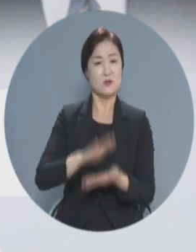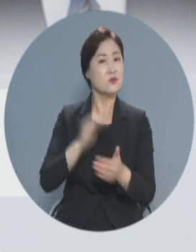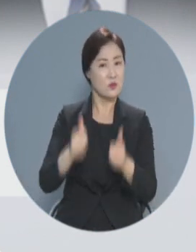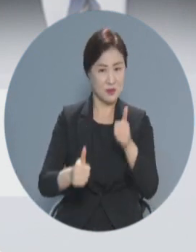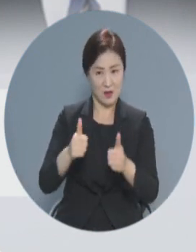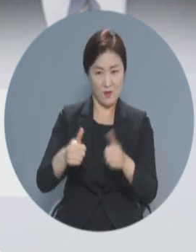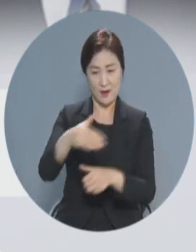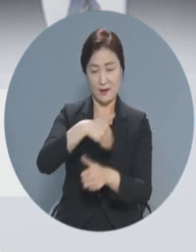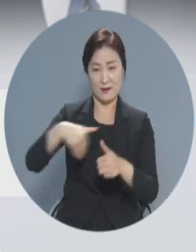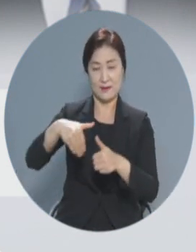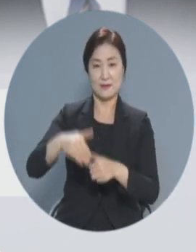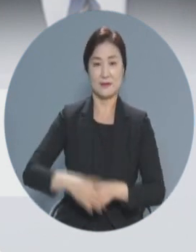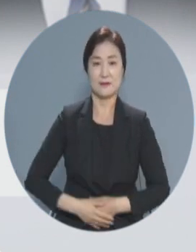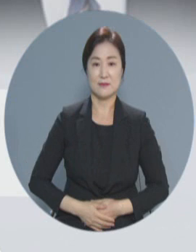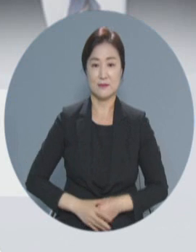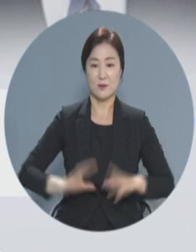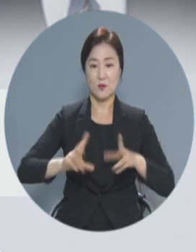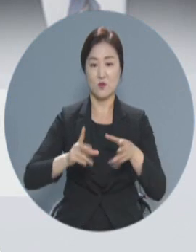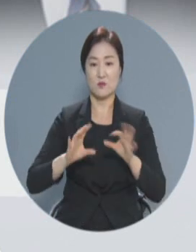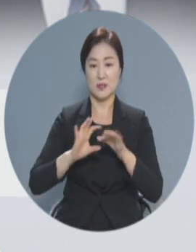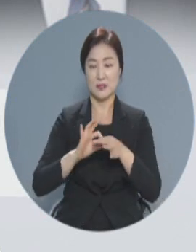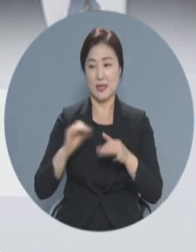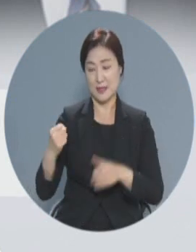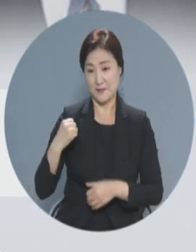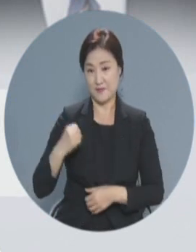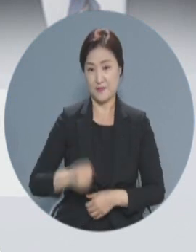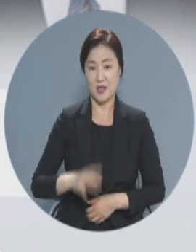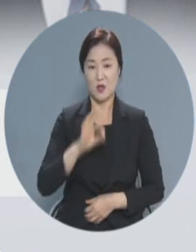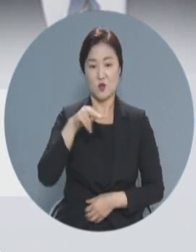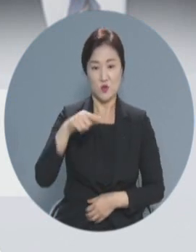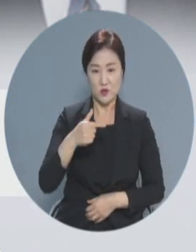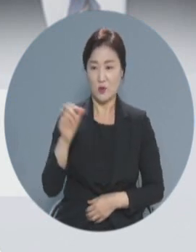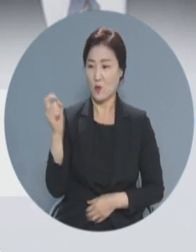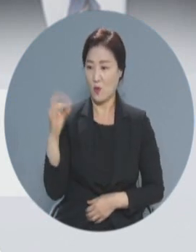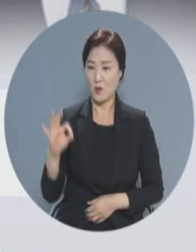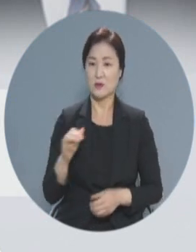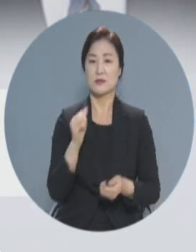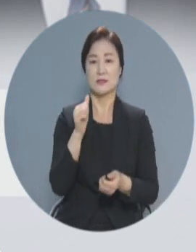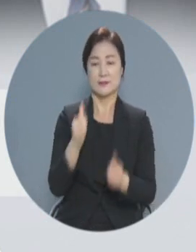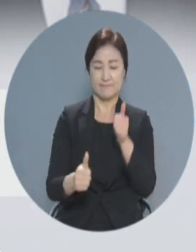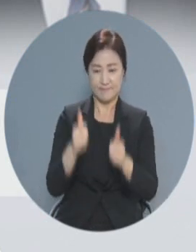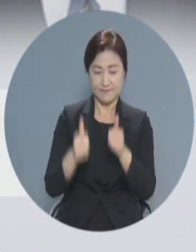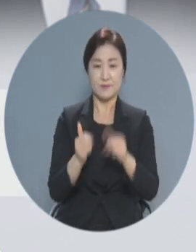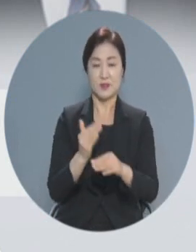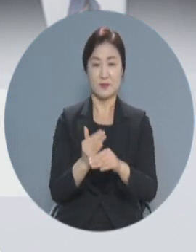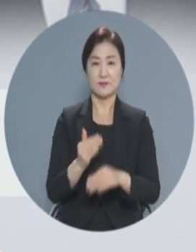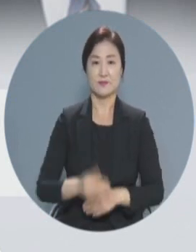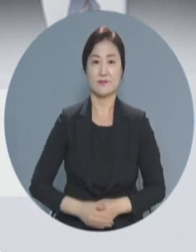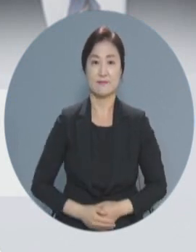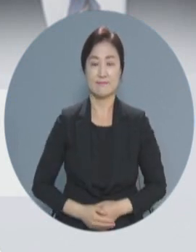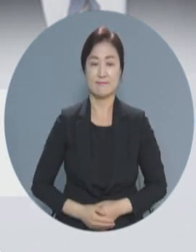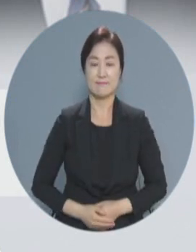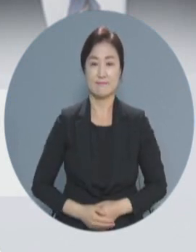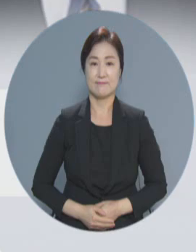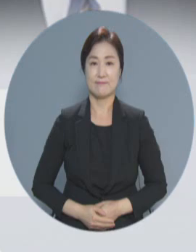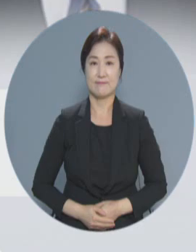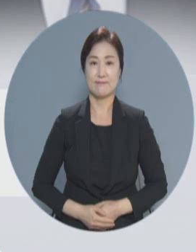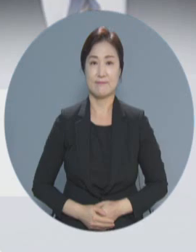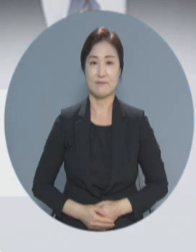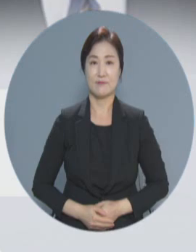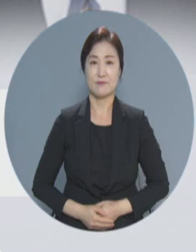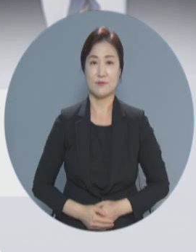있습니다 국민의 힘 에서는 윤석열 홍준표 후보가 경합을 벌이는 것으로 나타났습니다 이어서 김주희 기자가